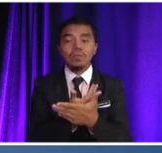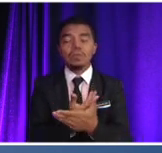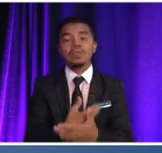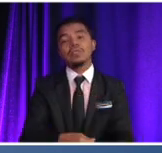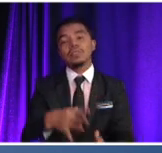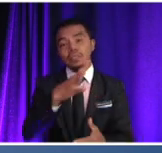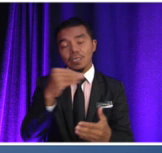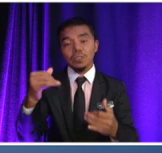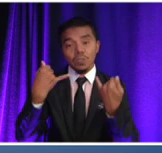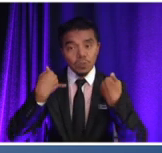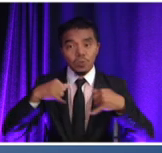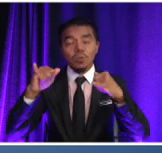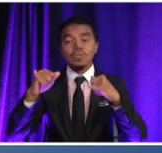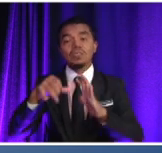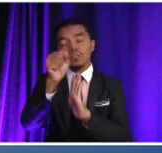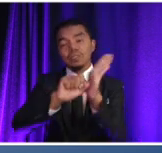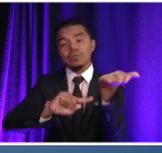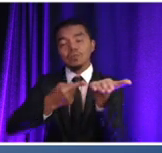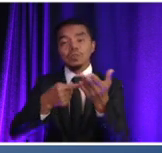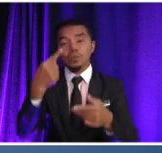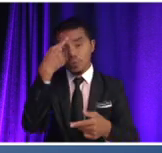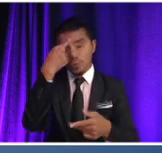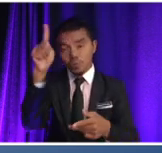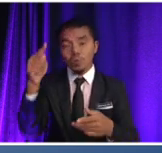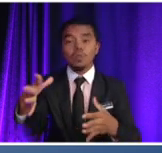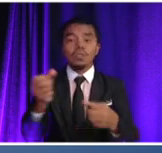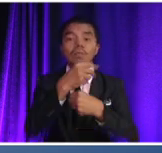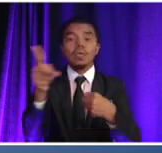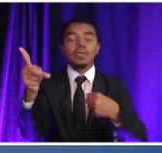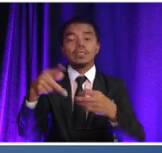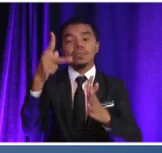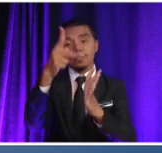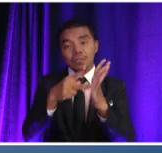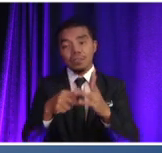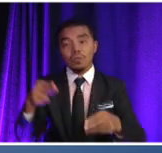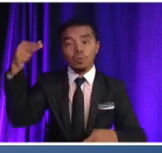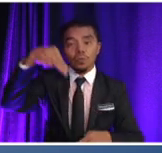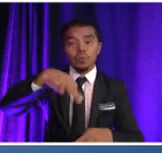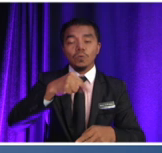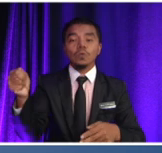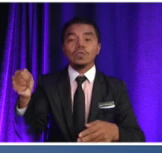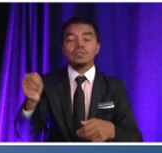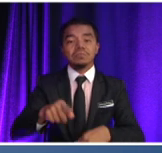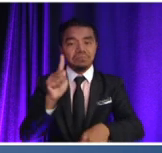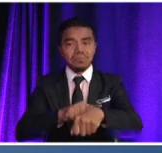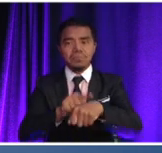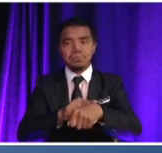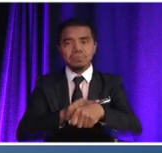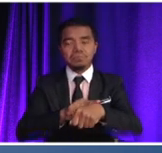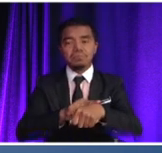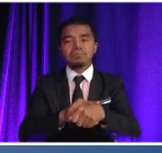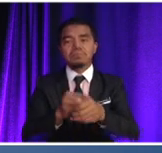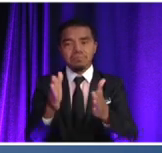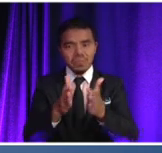smule untuk mendapatkan keuntungan keuntungan di sini pula maksudnya keuntungan yang ke massa panjang serta